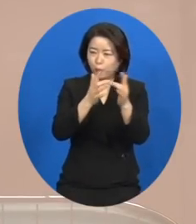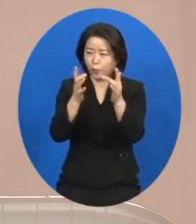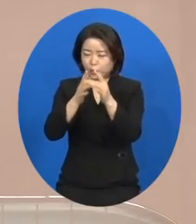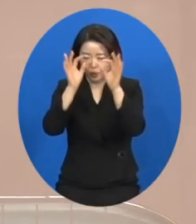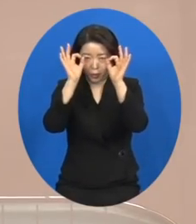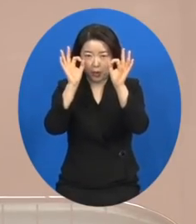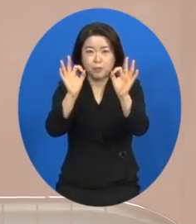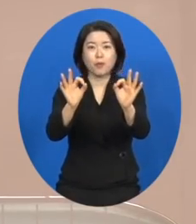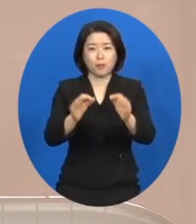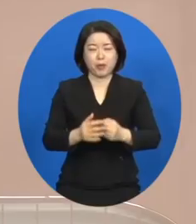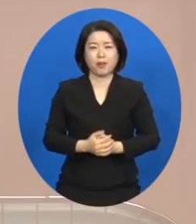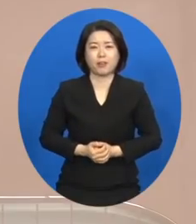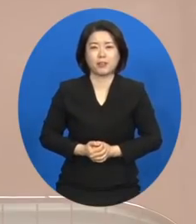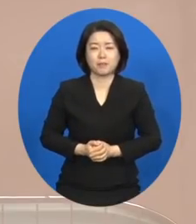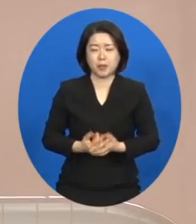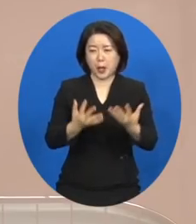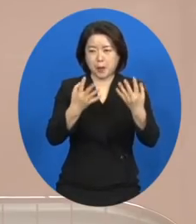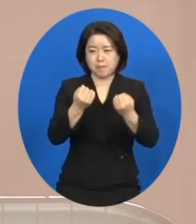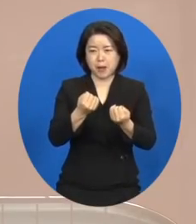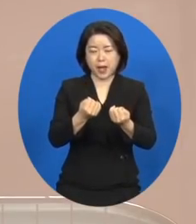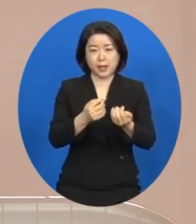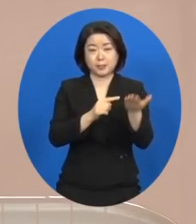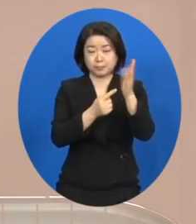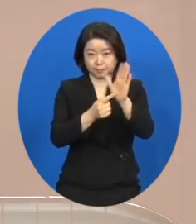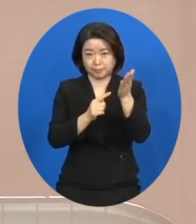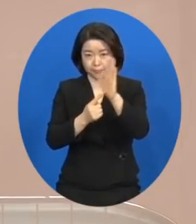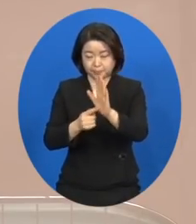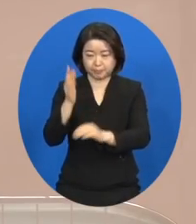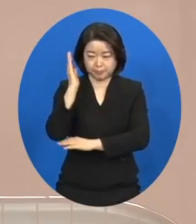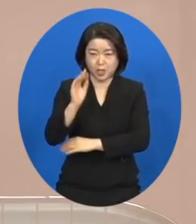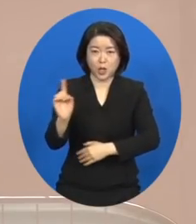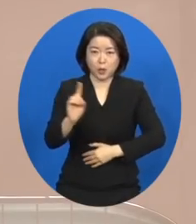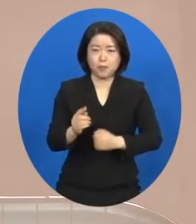회자되었던 이야기들 중에 하나가